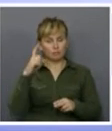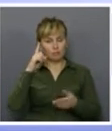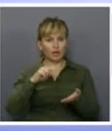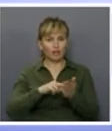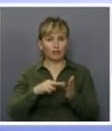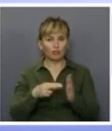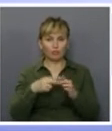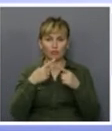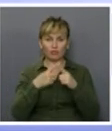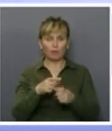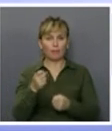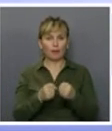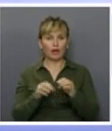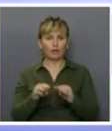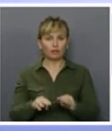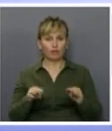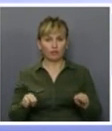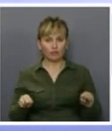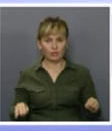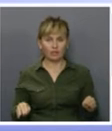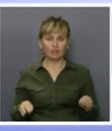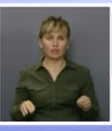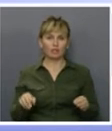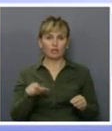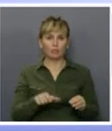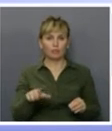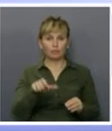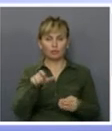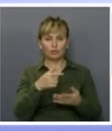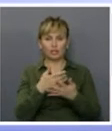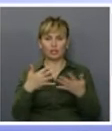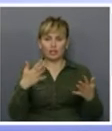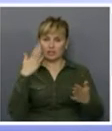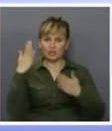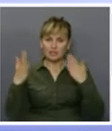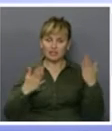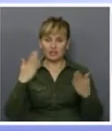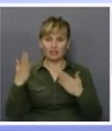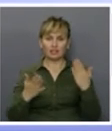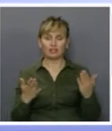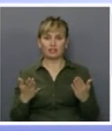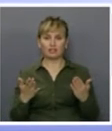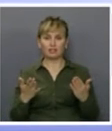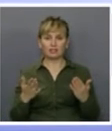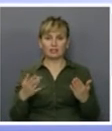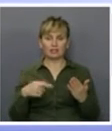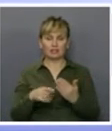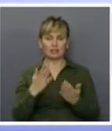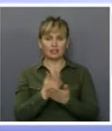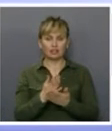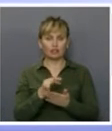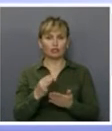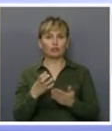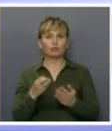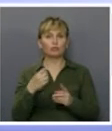да, касательно парковки, касательно попутных, допустим, развлекательных, допустим, сервисов, которые он предоставляет. Более